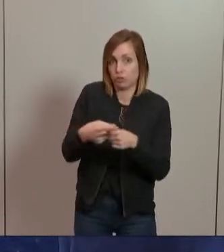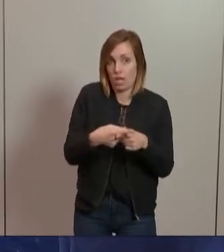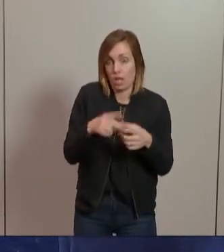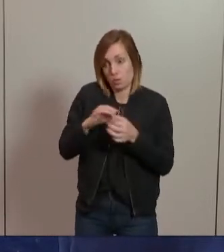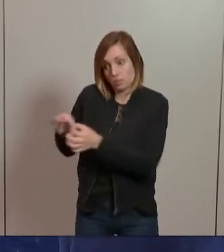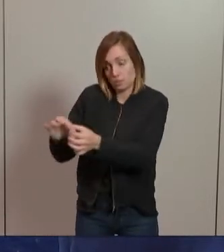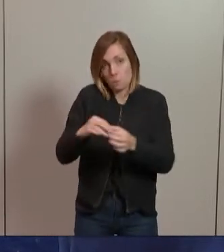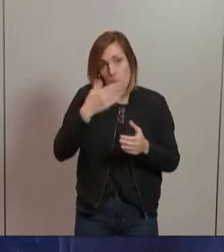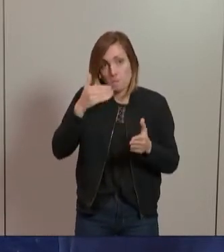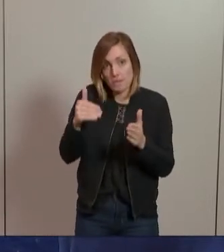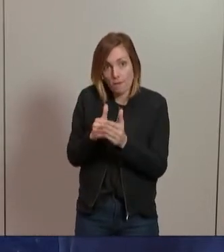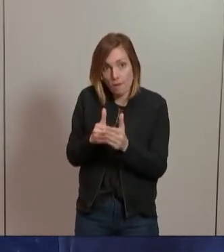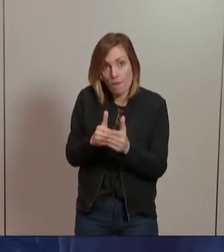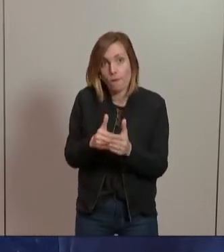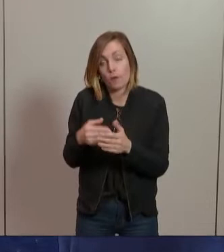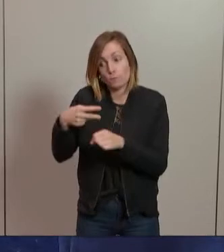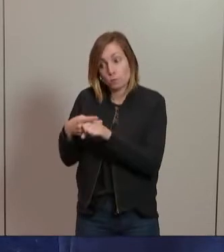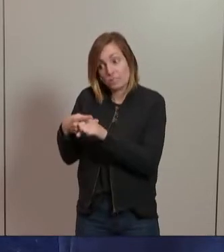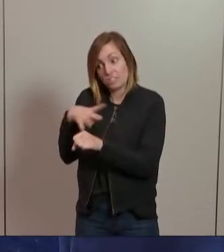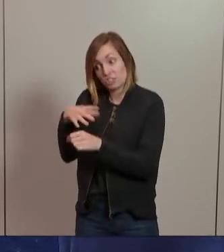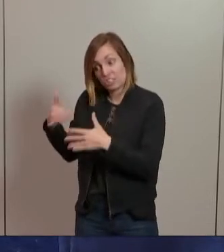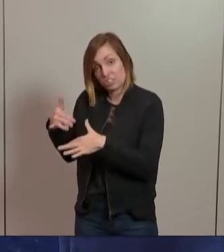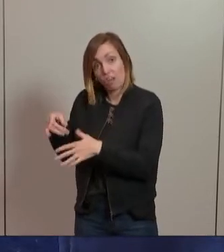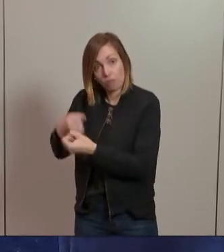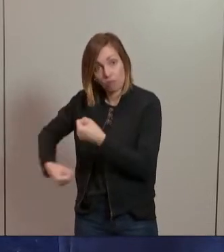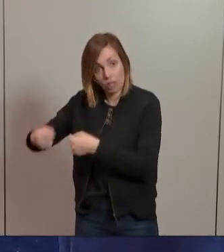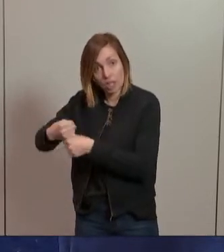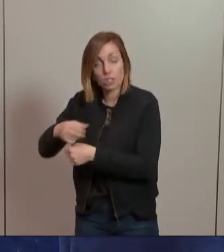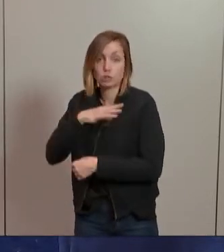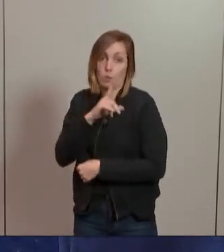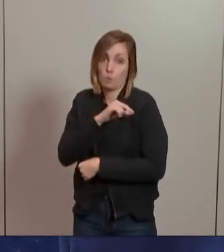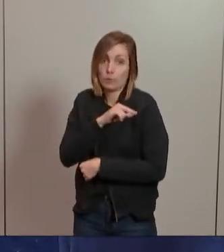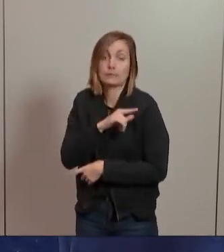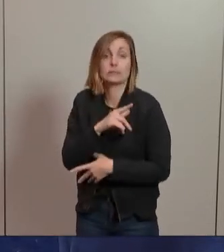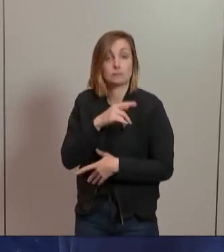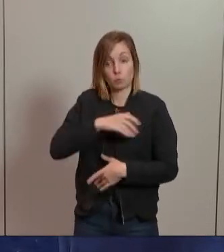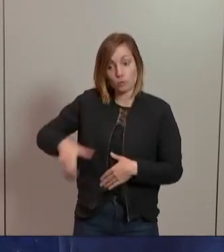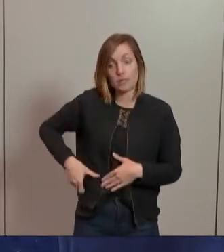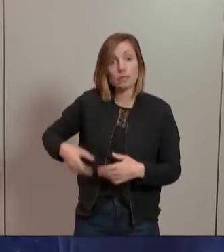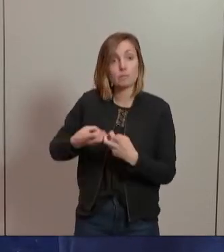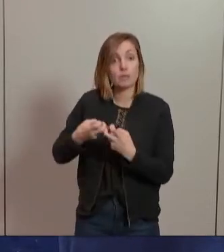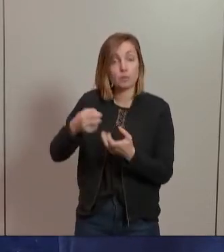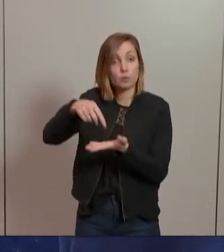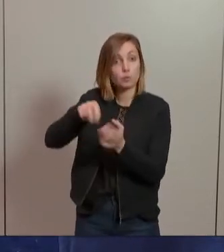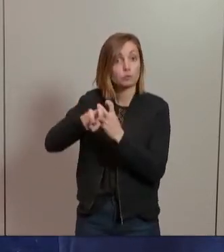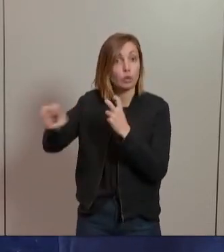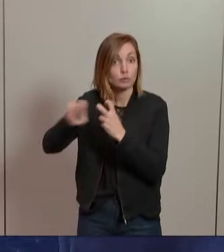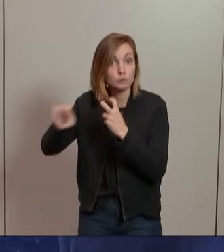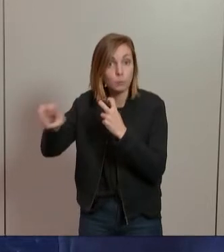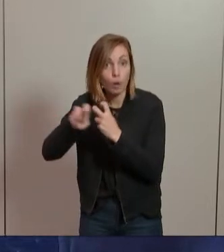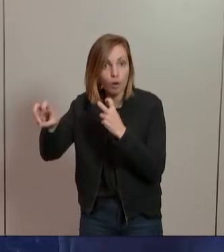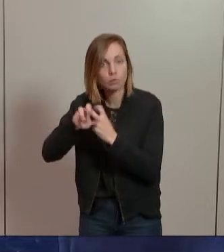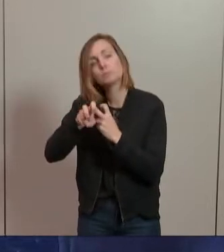meilleure des outils métropolitains existants. On peut penser à la police métropolitaine et transports en commun, aux centres de supervision